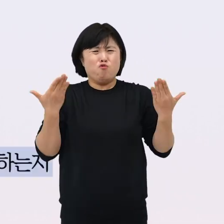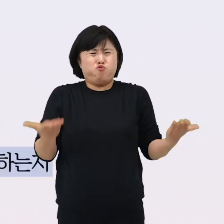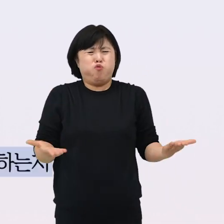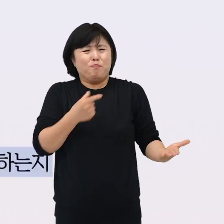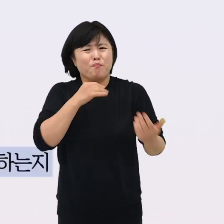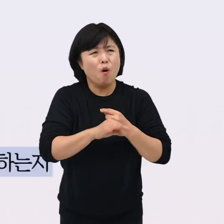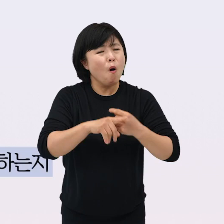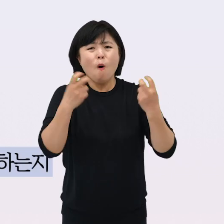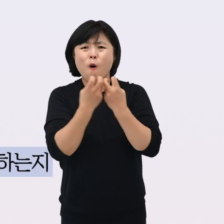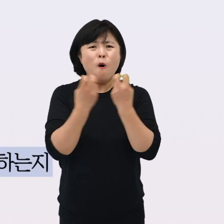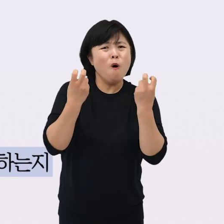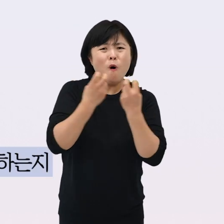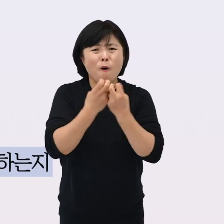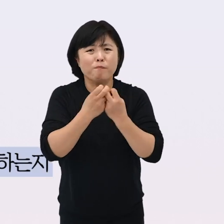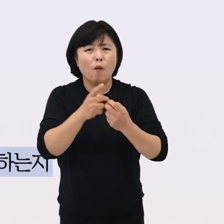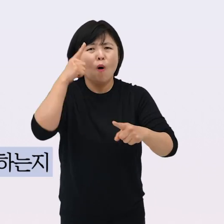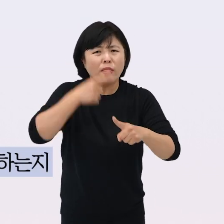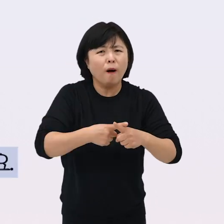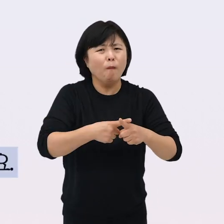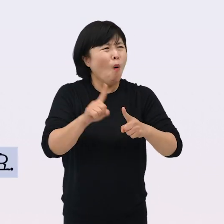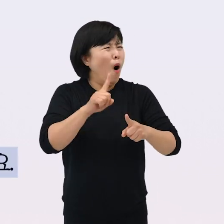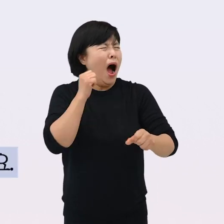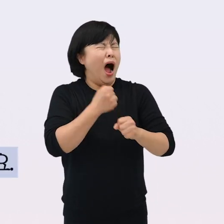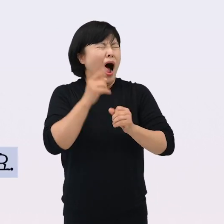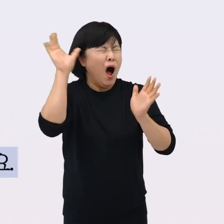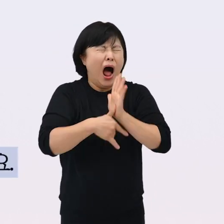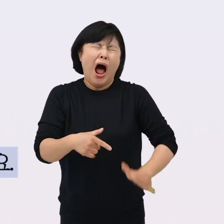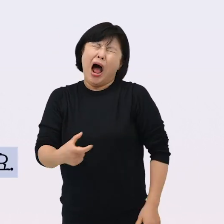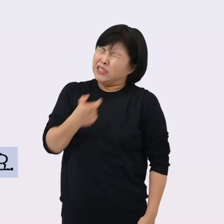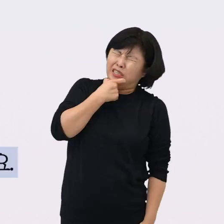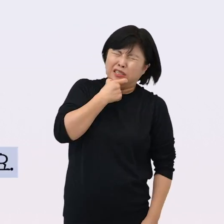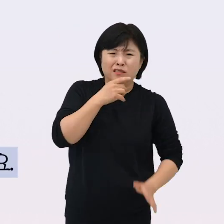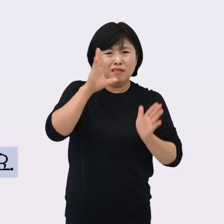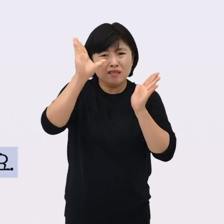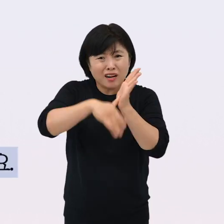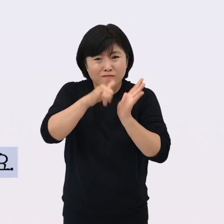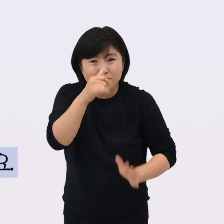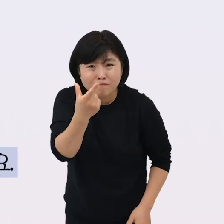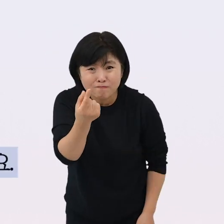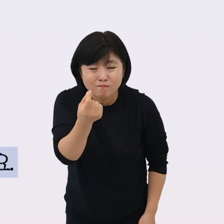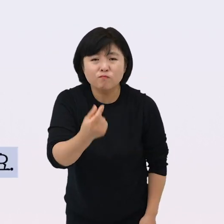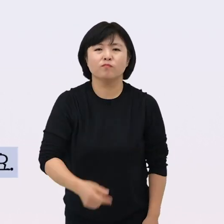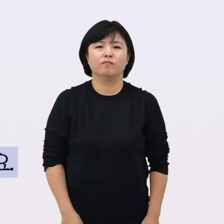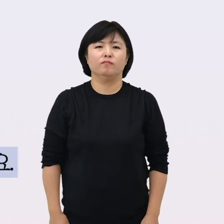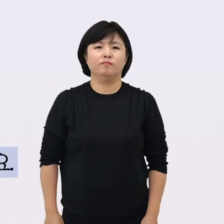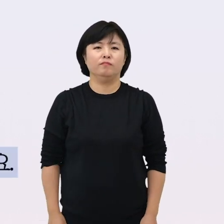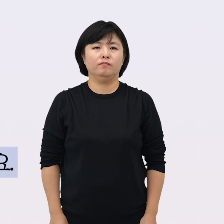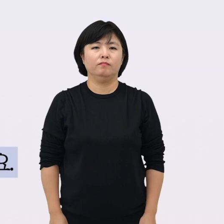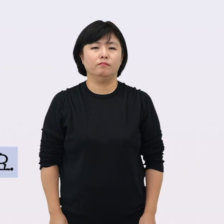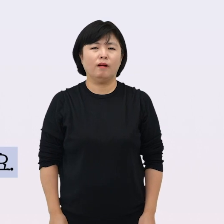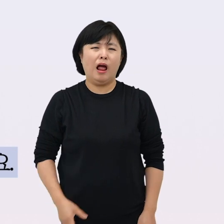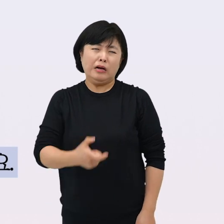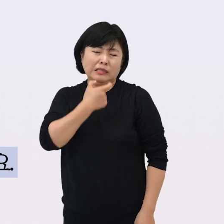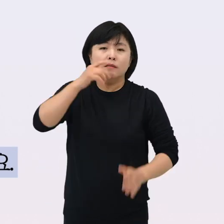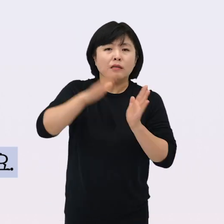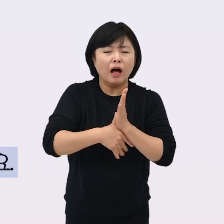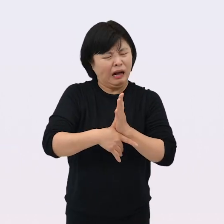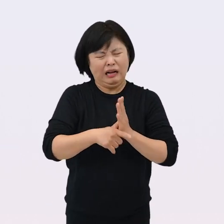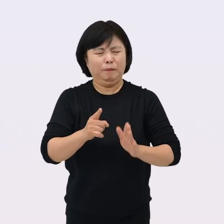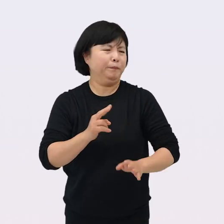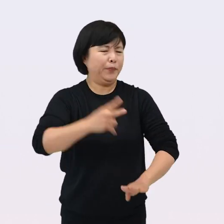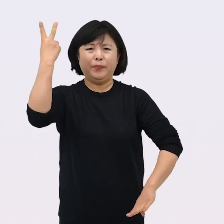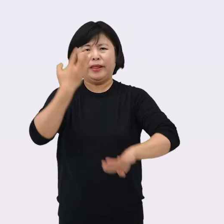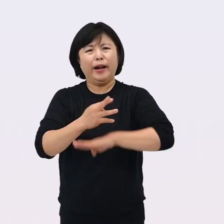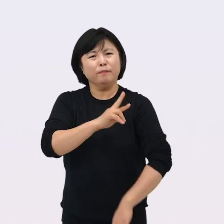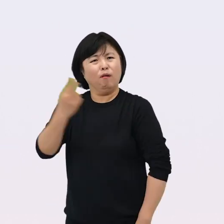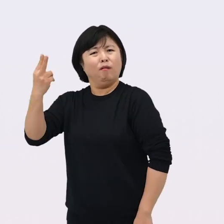사소하게는 휴식을 제대로 하려면 어떻게 해야 되느냐, 아니면 뭐 하다가 갑자기 이게 엄청 하기 싫을 때가 있잖아요. 하기 싫을 때